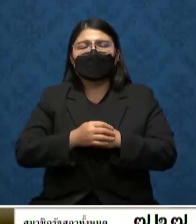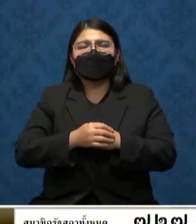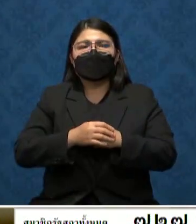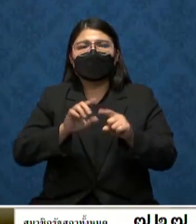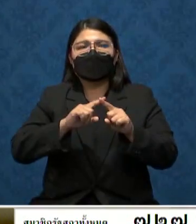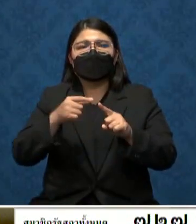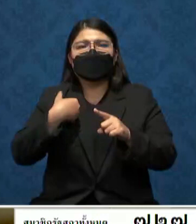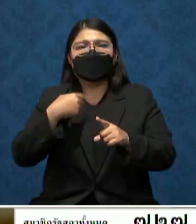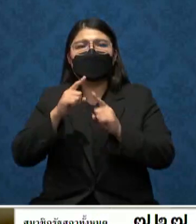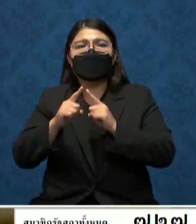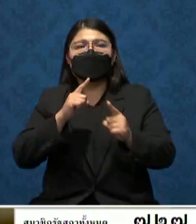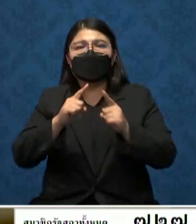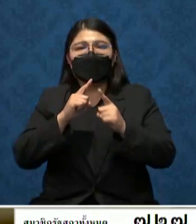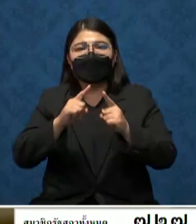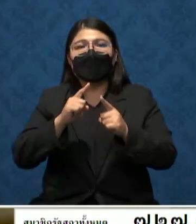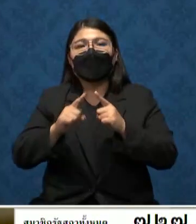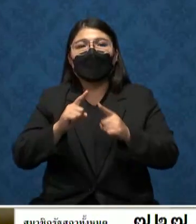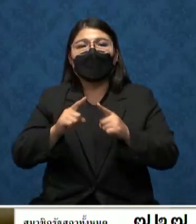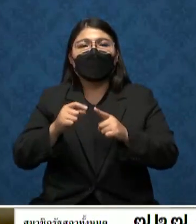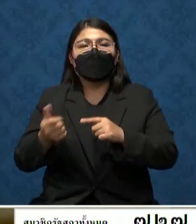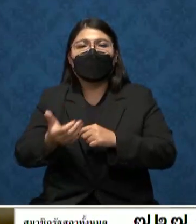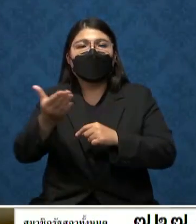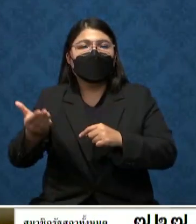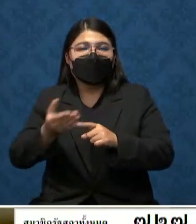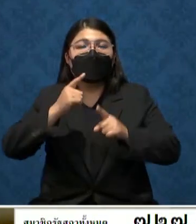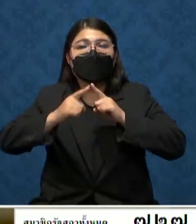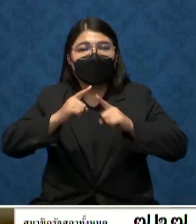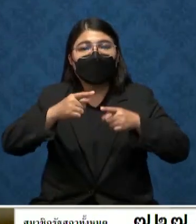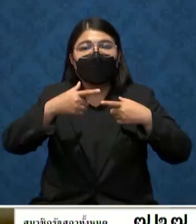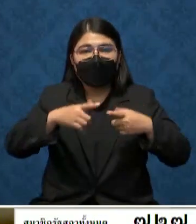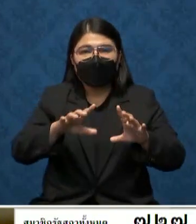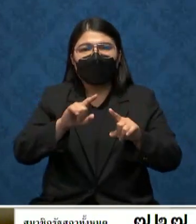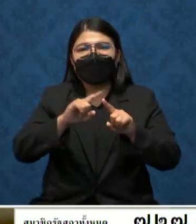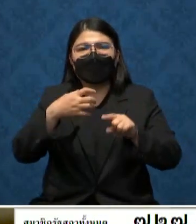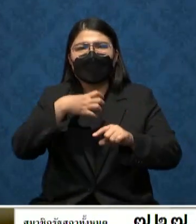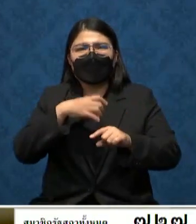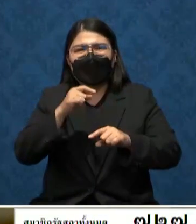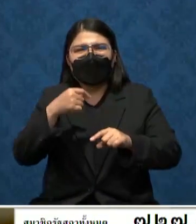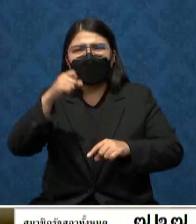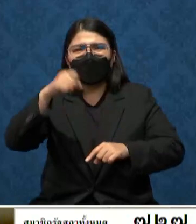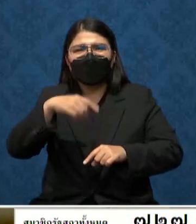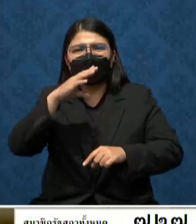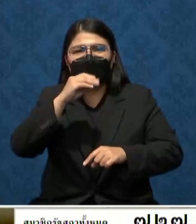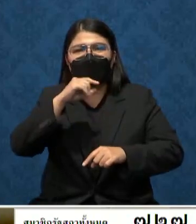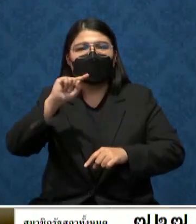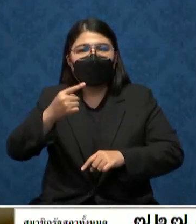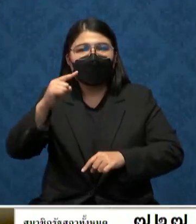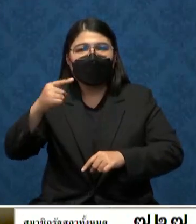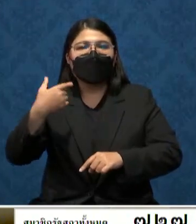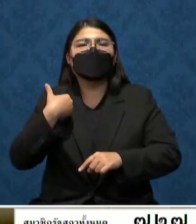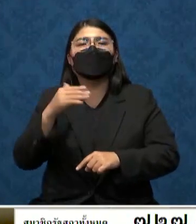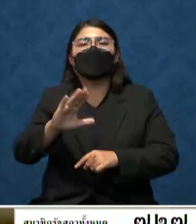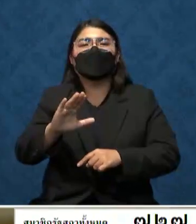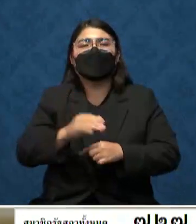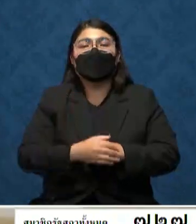ยเพื่อนสมาชิกไปแล้วก็จะพยายามหลีกเลี่ยงไม่ให้ซ้ำกันนะแต่มีเรื่องนึงที่ผมอยากจะชี้แ